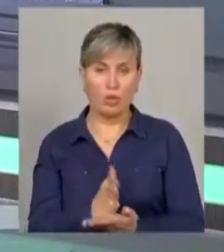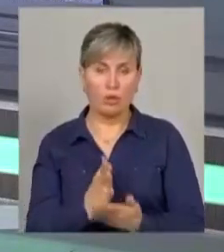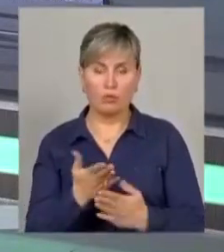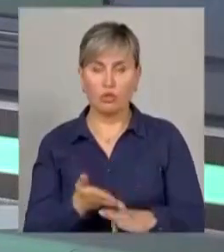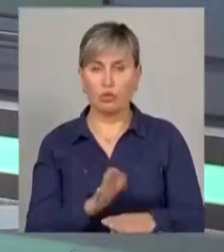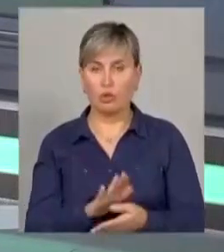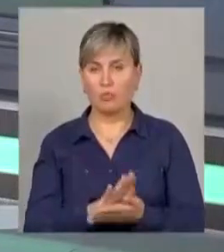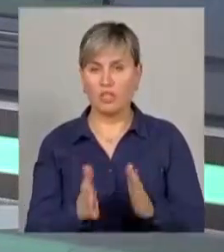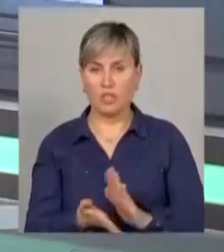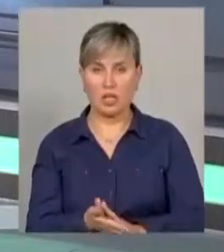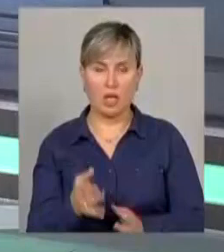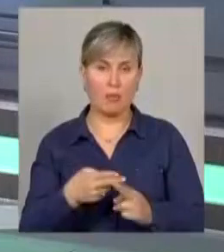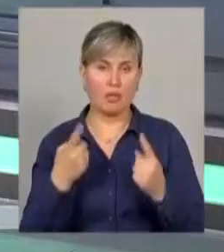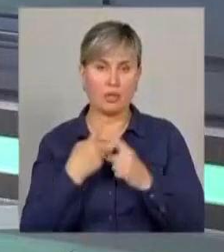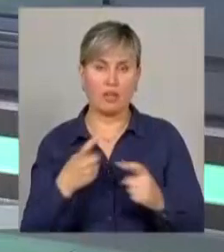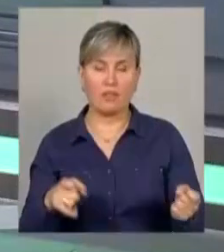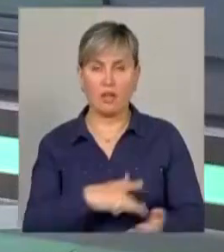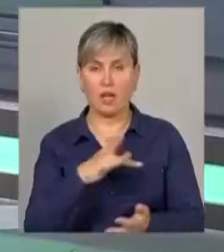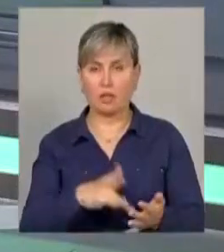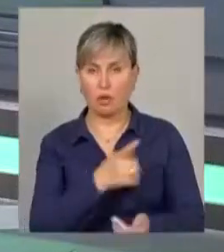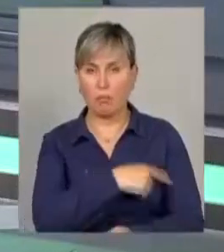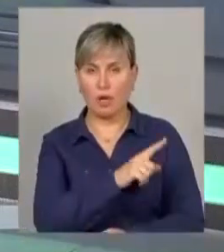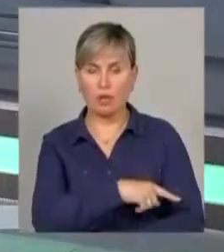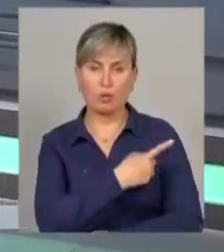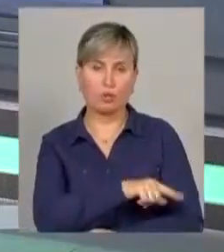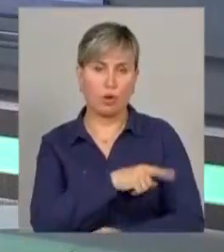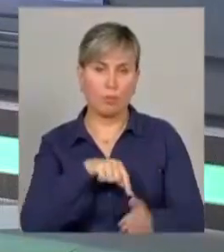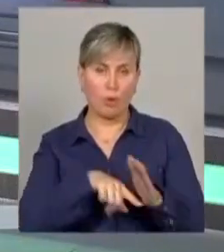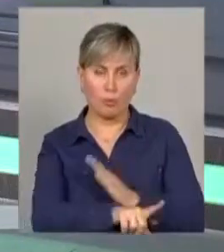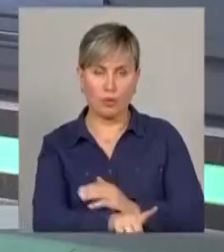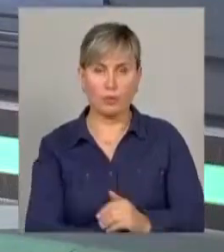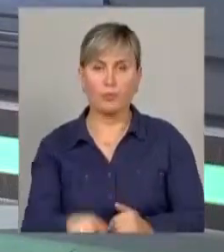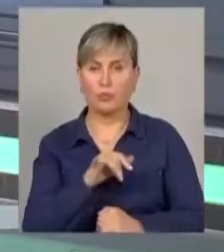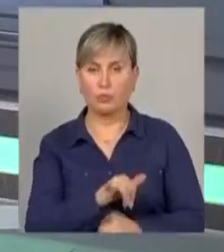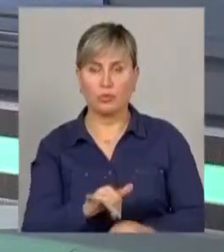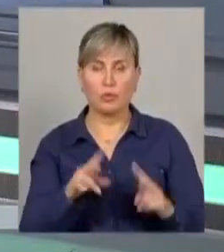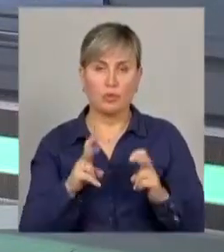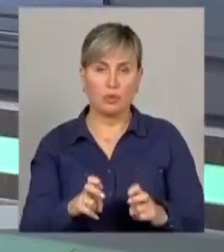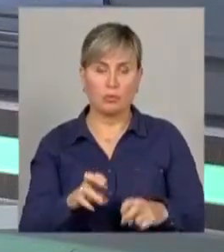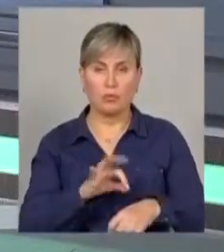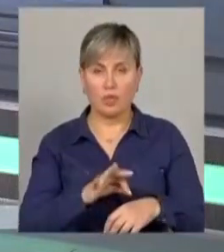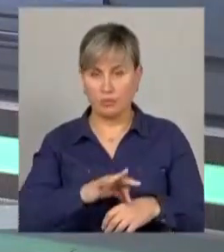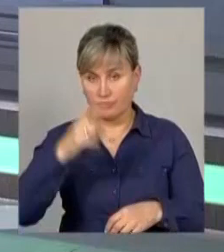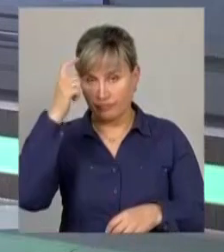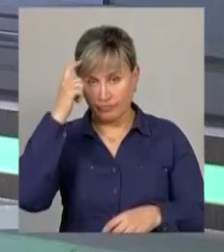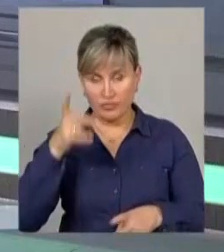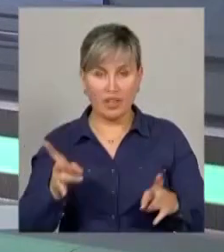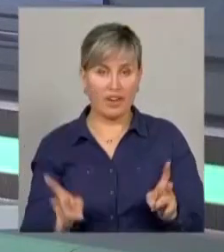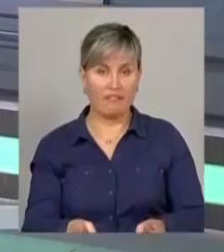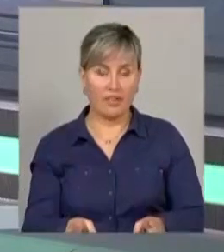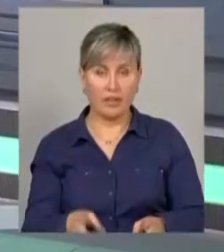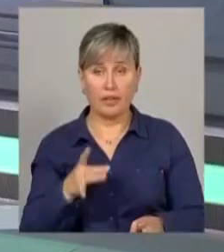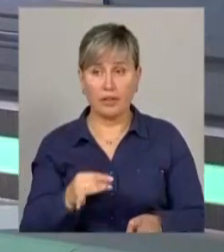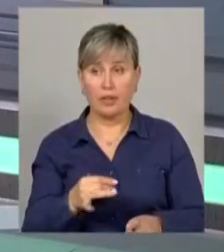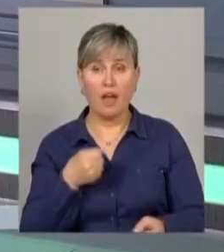тяжелом состоянии. Об этом сообщили в городской больнице скорой неотложной помощи. У них диагностировали черепно-мозговую травму.